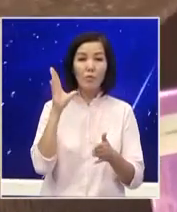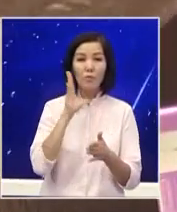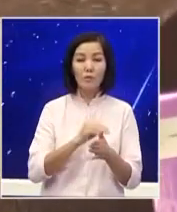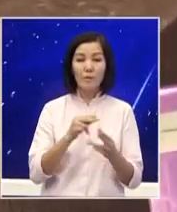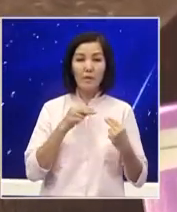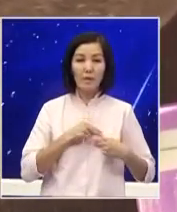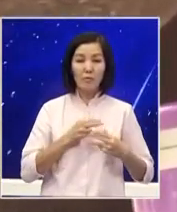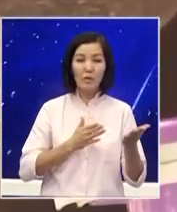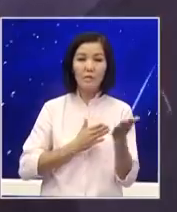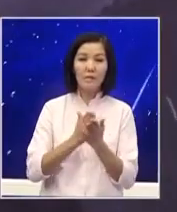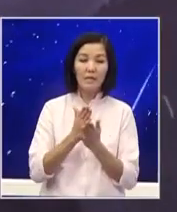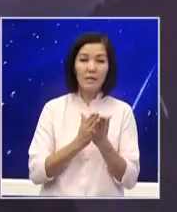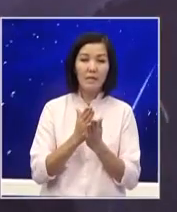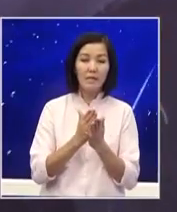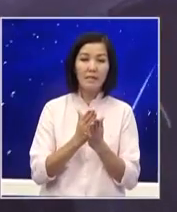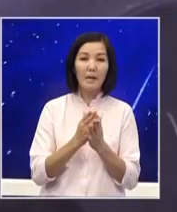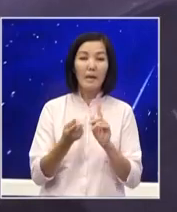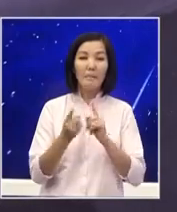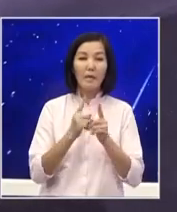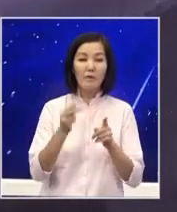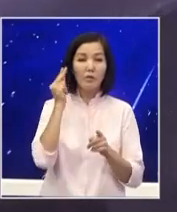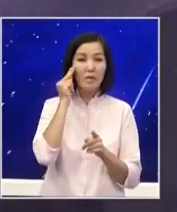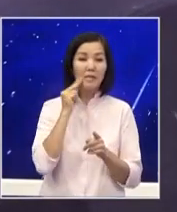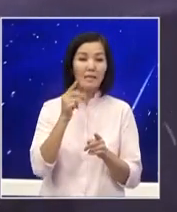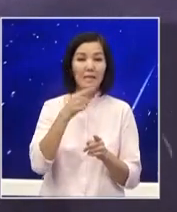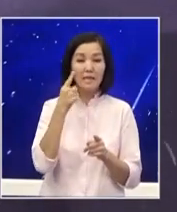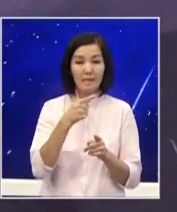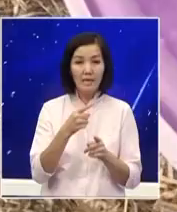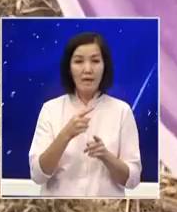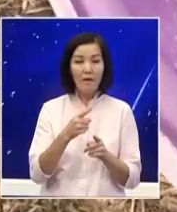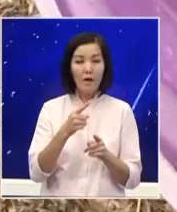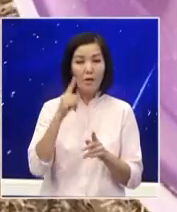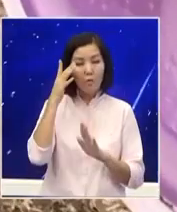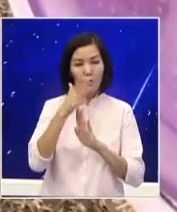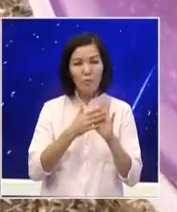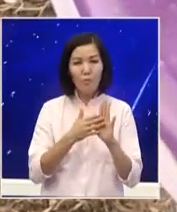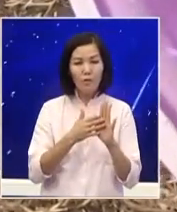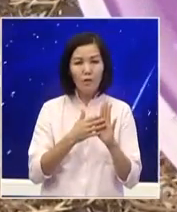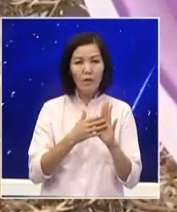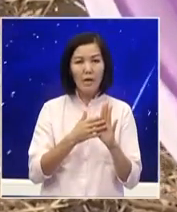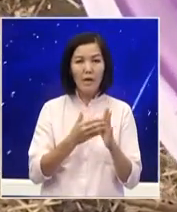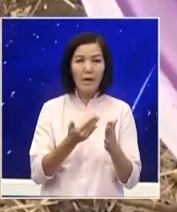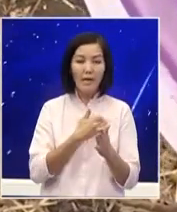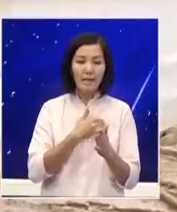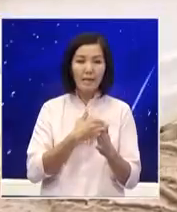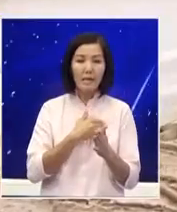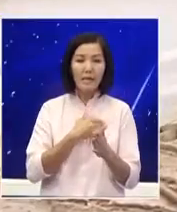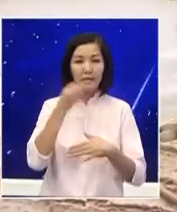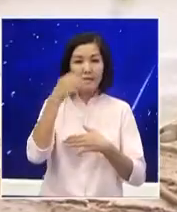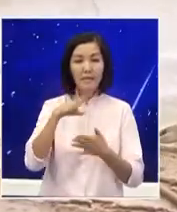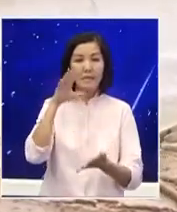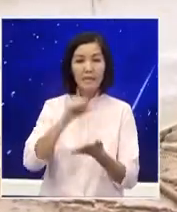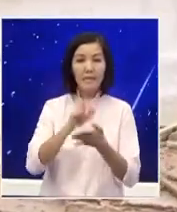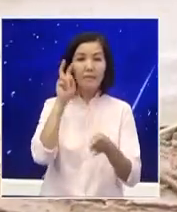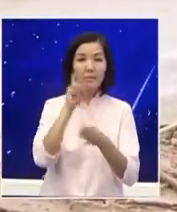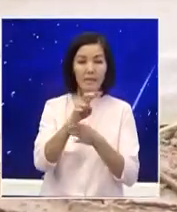в сфере жилищно-коммунального сектора переводчиком китайского языка однако понял что работа по найму не для него обратился в центр занятости esquire динского района